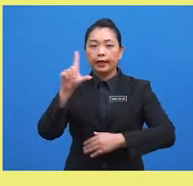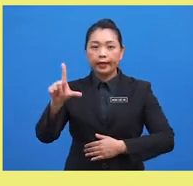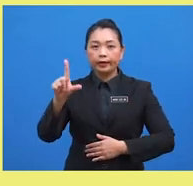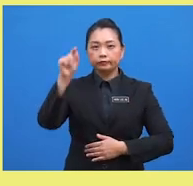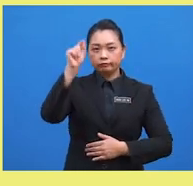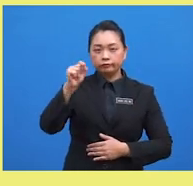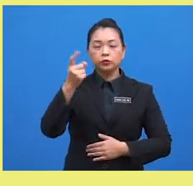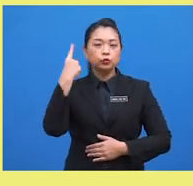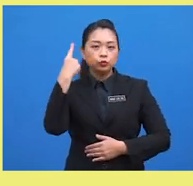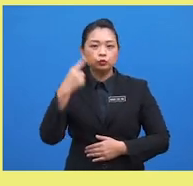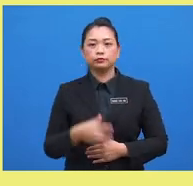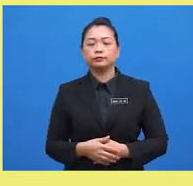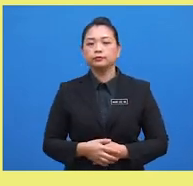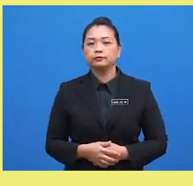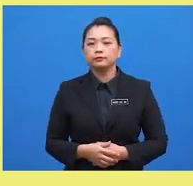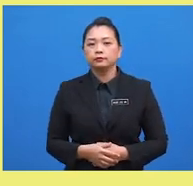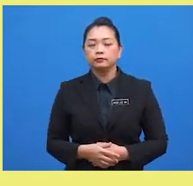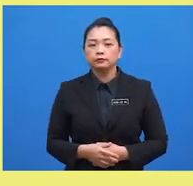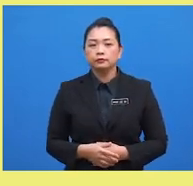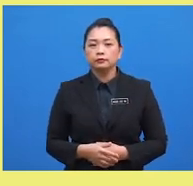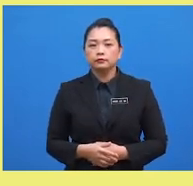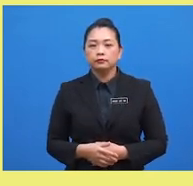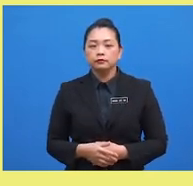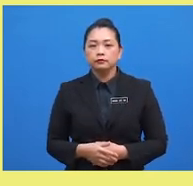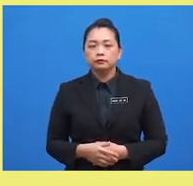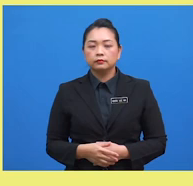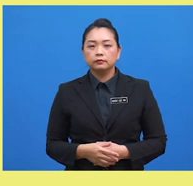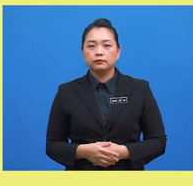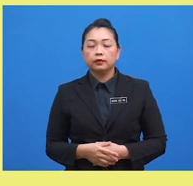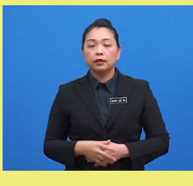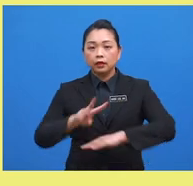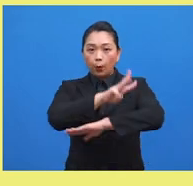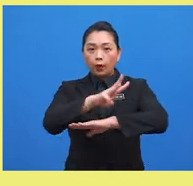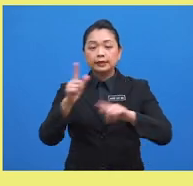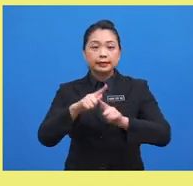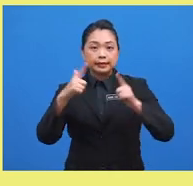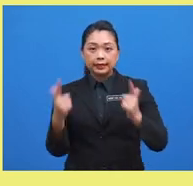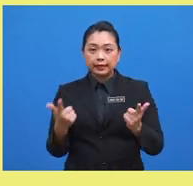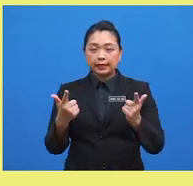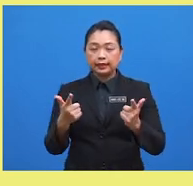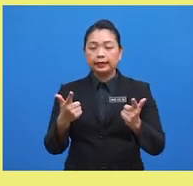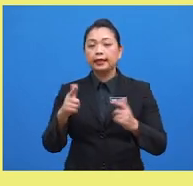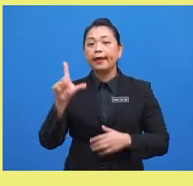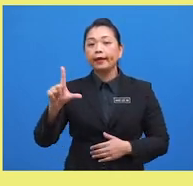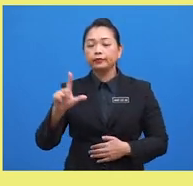L dahulu, iaitu kawasan selain daripada kawasan